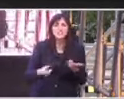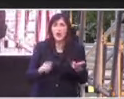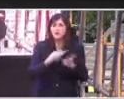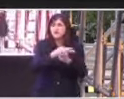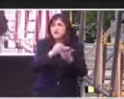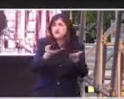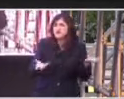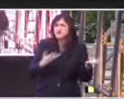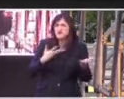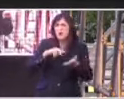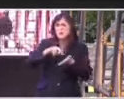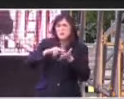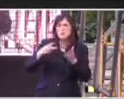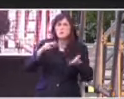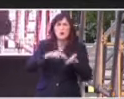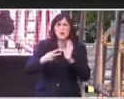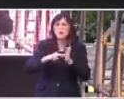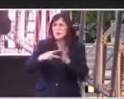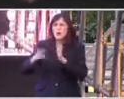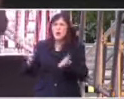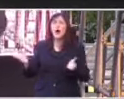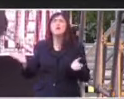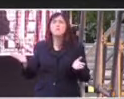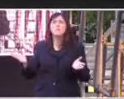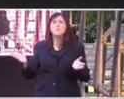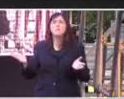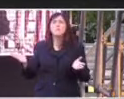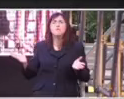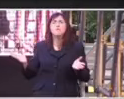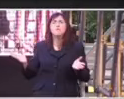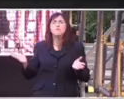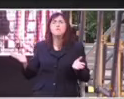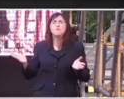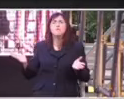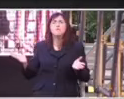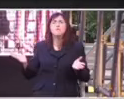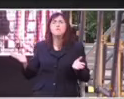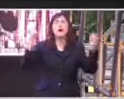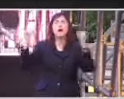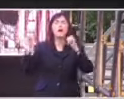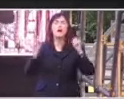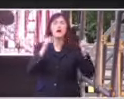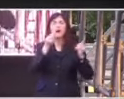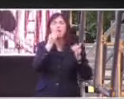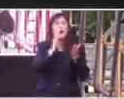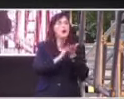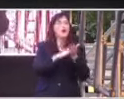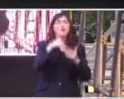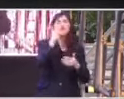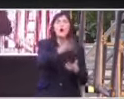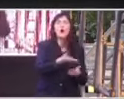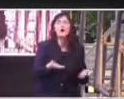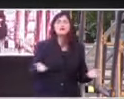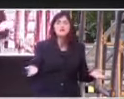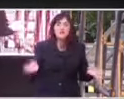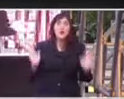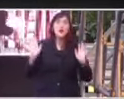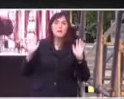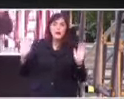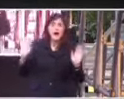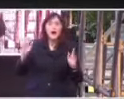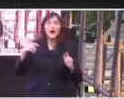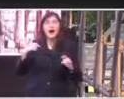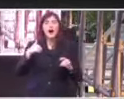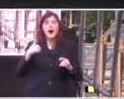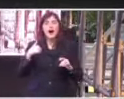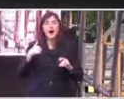sereno nelle trattorie napoletane E noi siamo orgogliosamente diversi perché quando Carlo è stato accusato